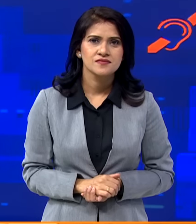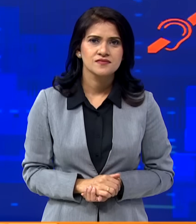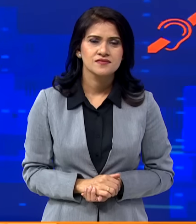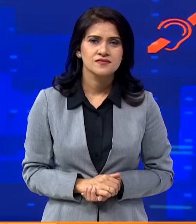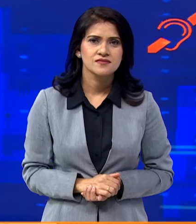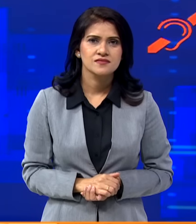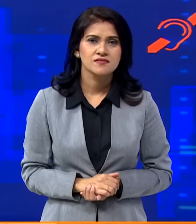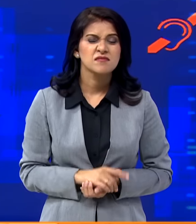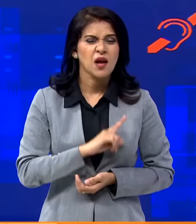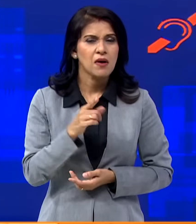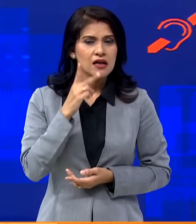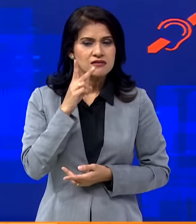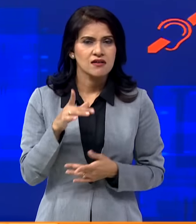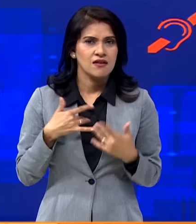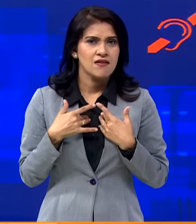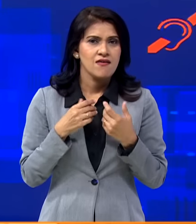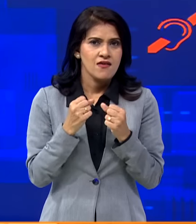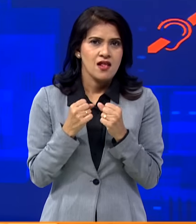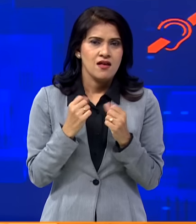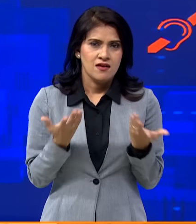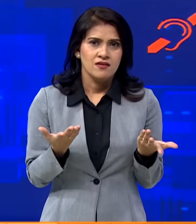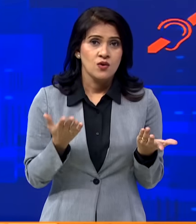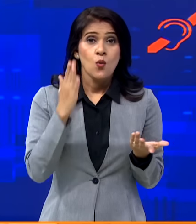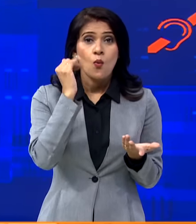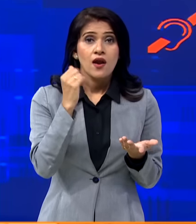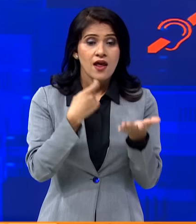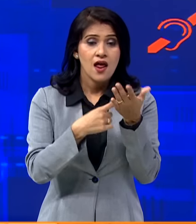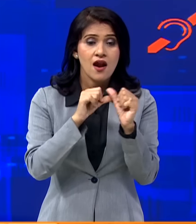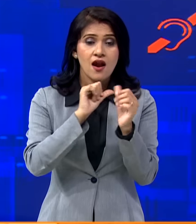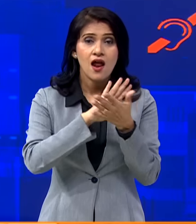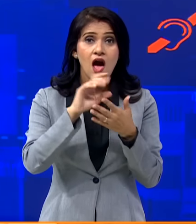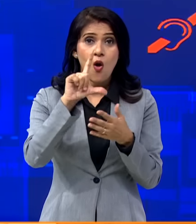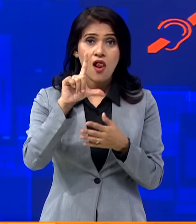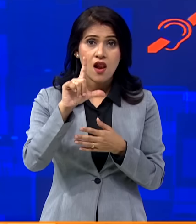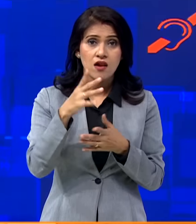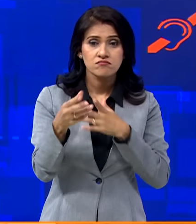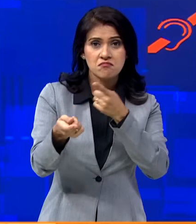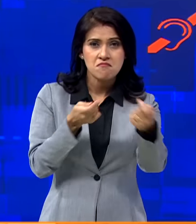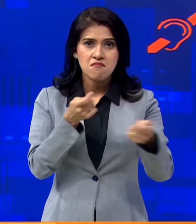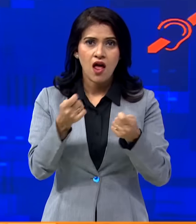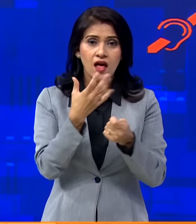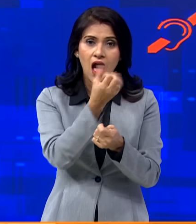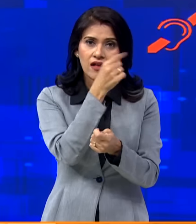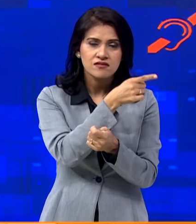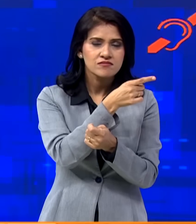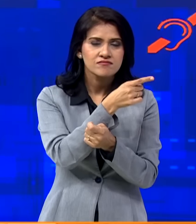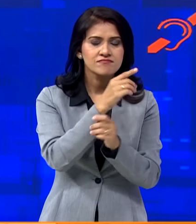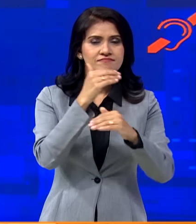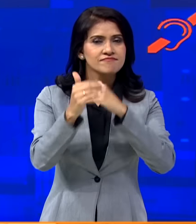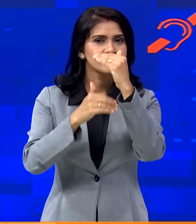होना मुश्किल है जब तक कांग्रेस की कमान राहुल गांधी के हाथ में है प्रियंका गांधी का कुछ नहीं हो